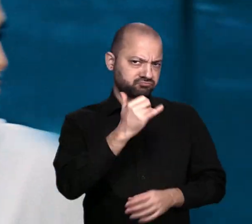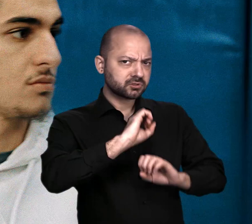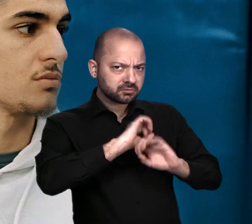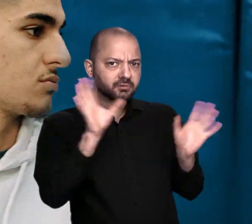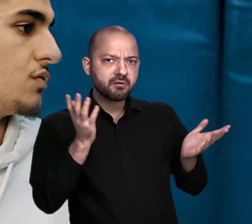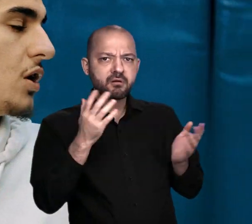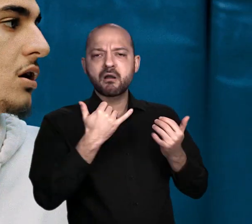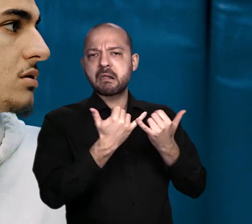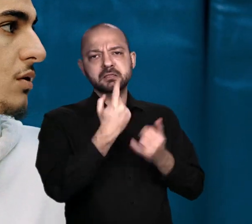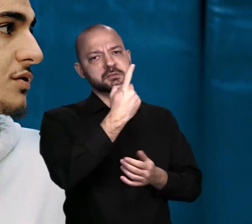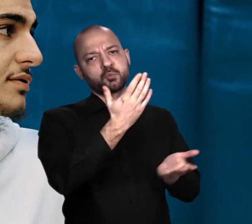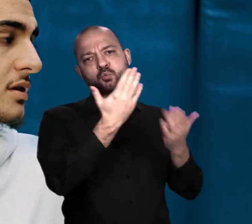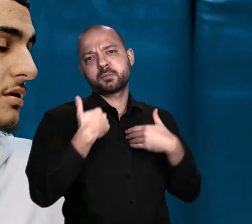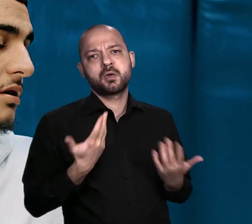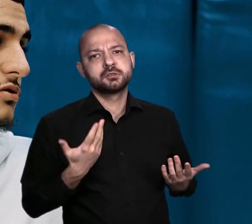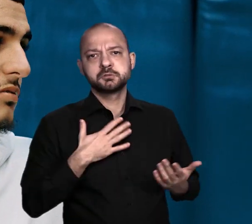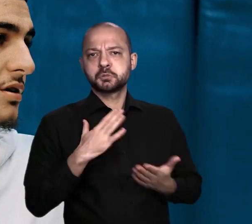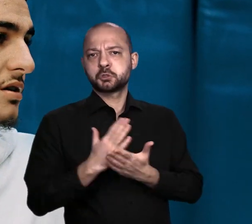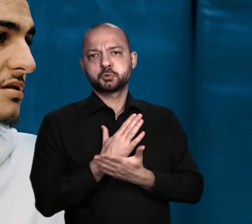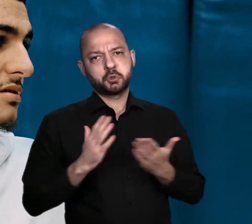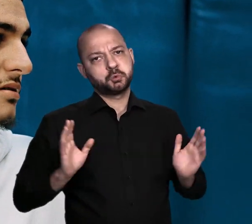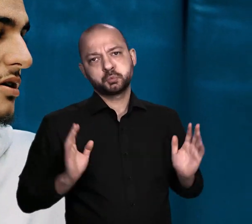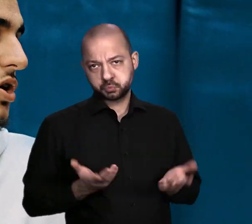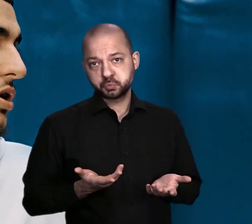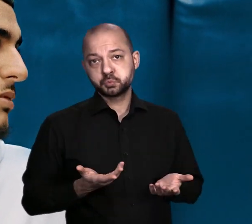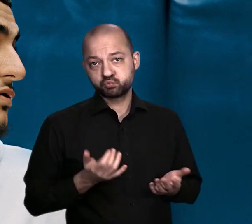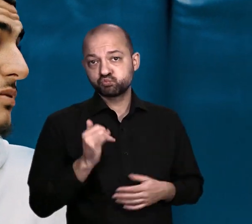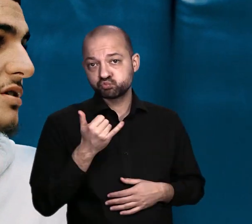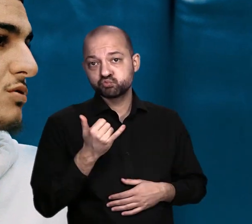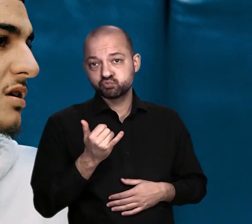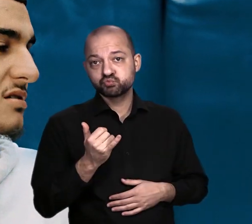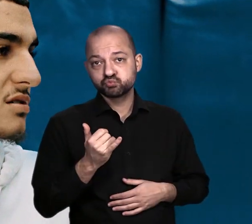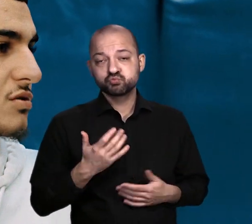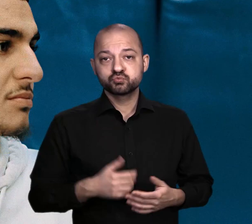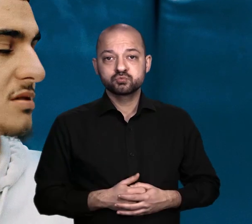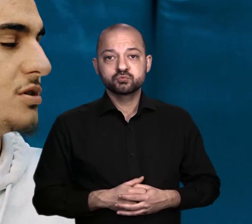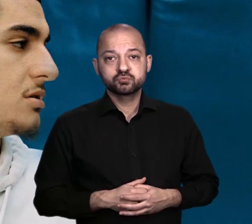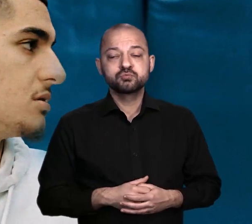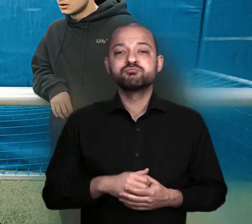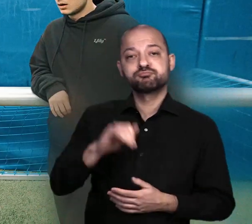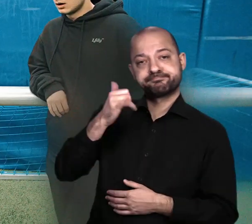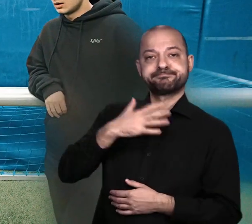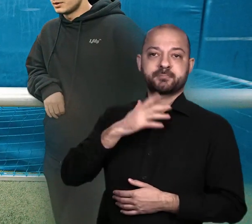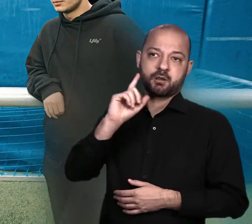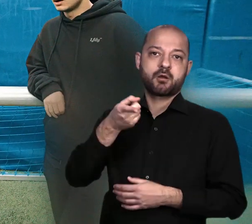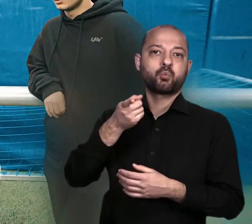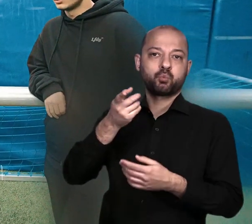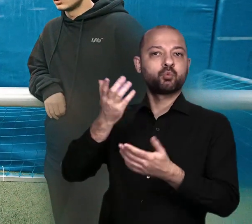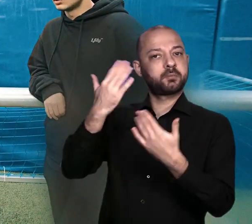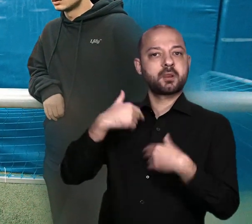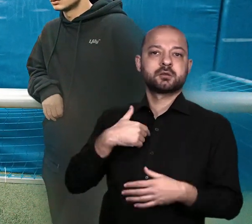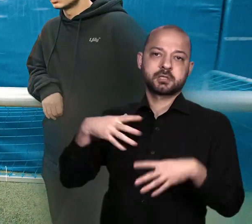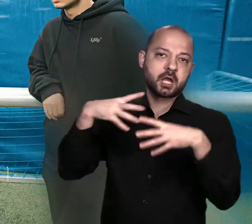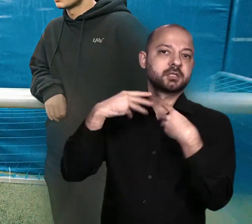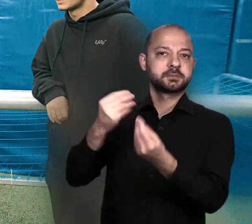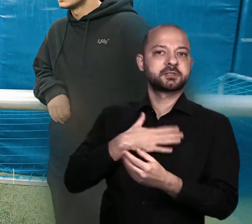du wählst? Ja, auf jeden Fall. Also meine Eltern, meine Familie überlassen das komplett mir. Ja, bei mir haben